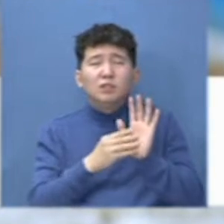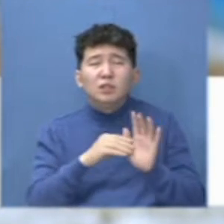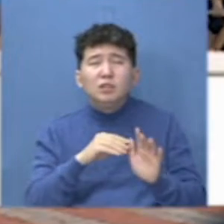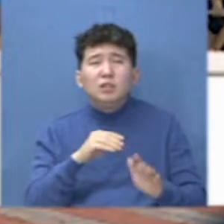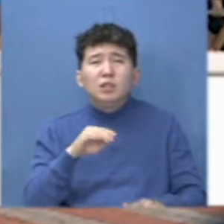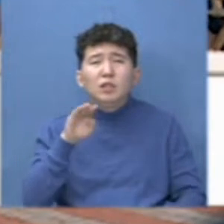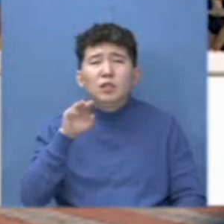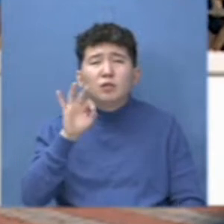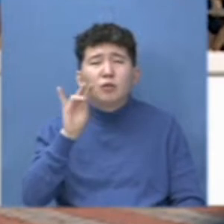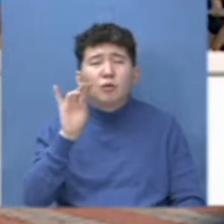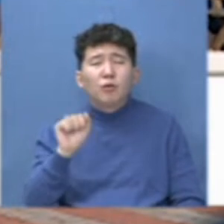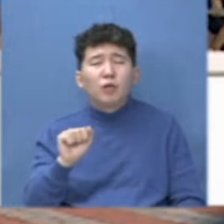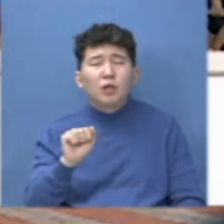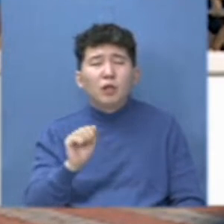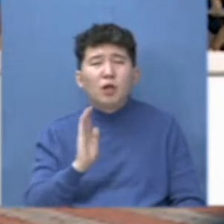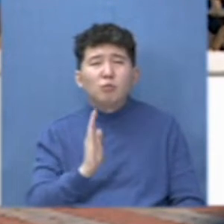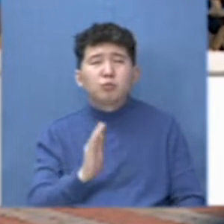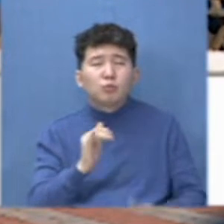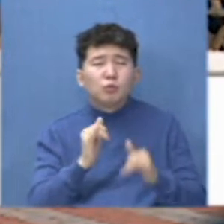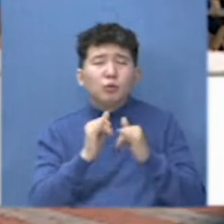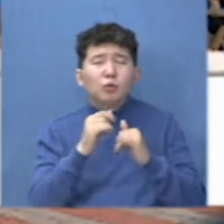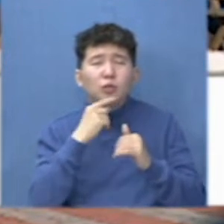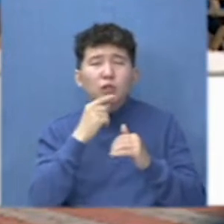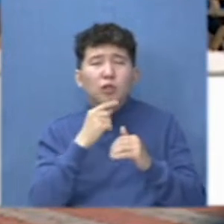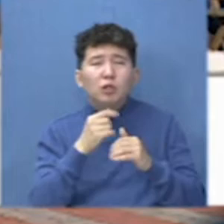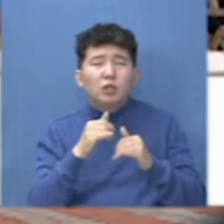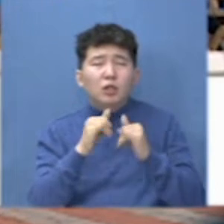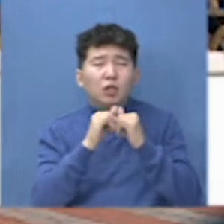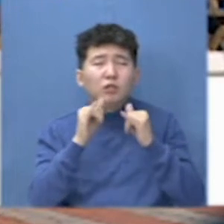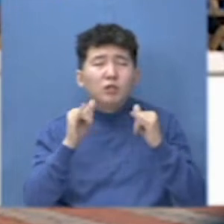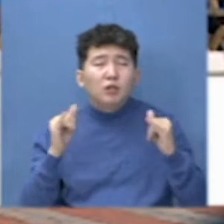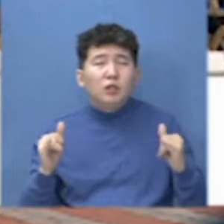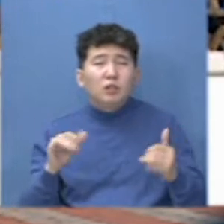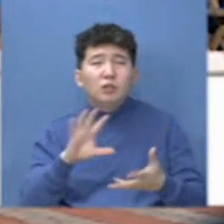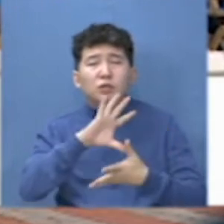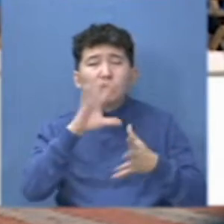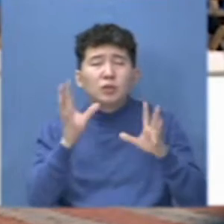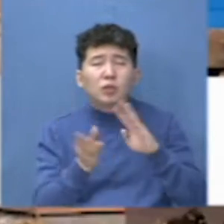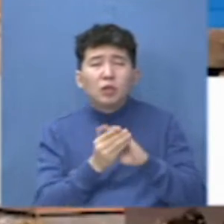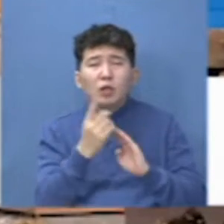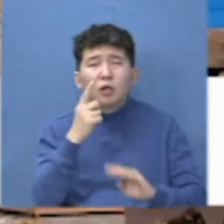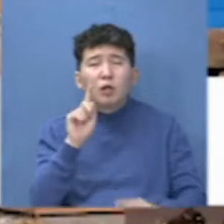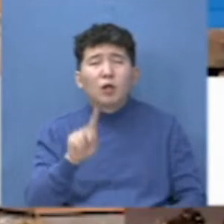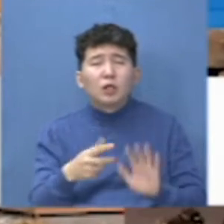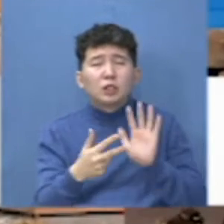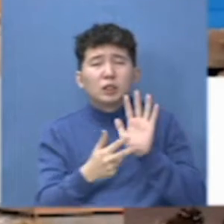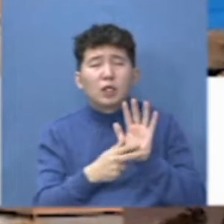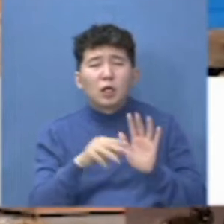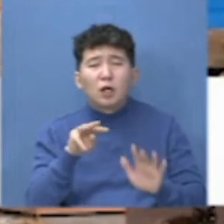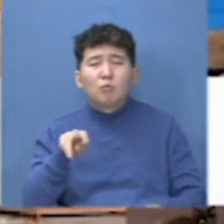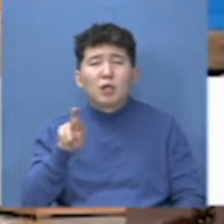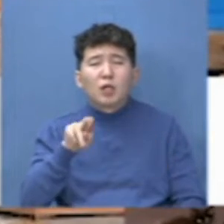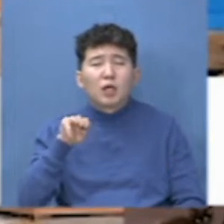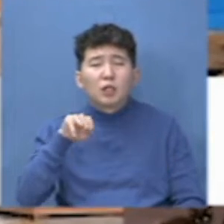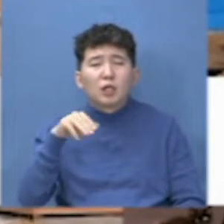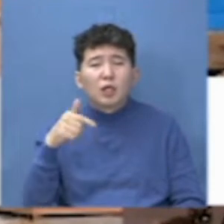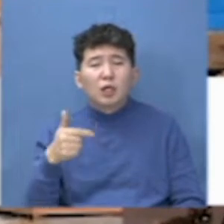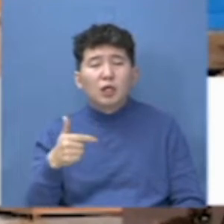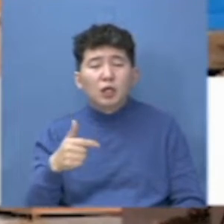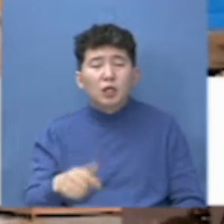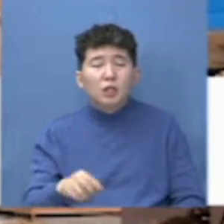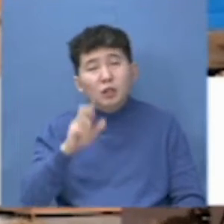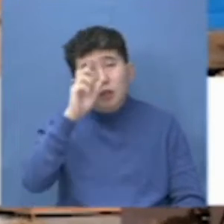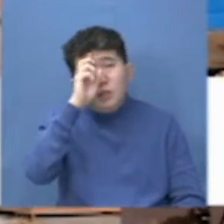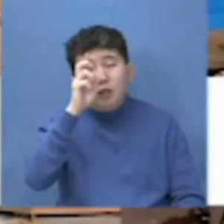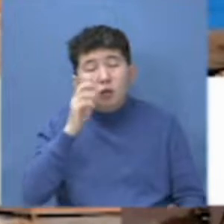жеткізілмек. Ұлан ауданы Саратовка ауылында бастау алған жобаның жалпы құны 1,8 миллиард теңге. Мемлекет тарапынан қолдау